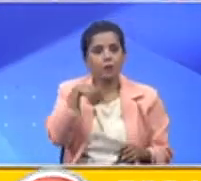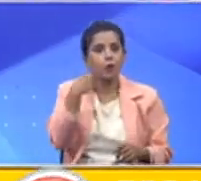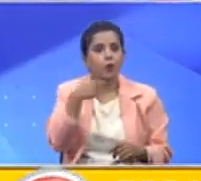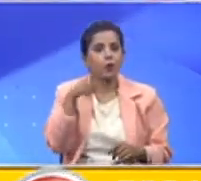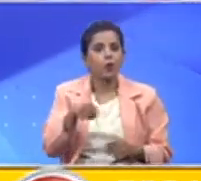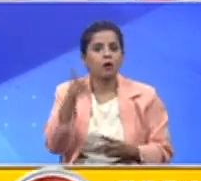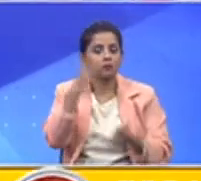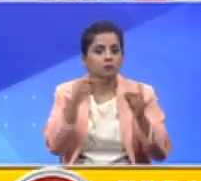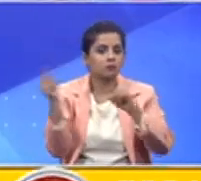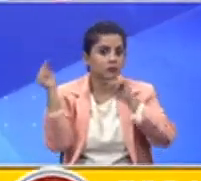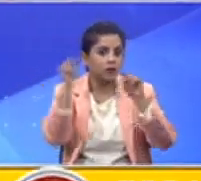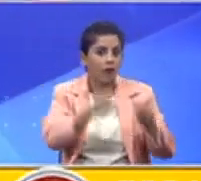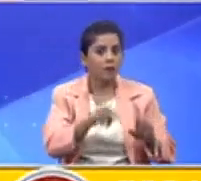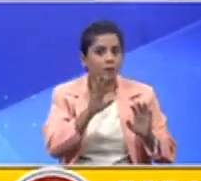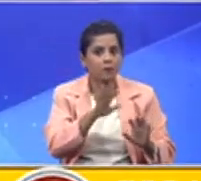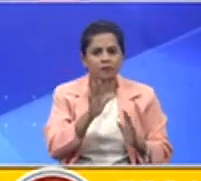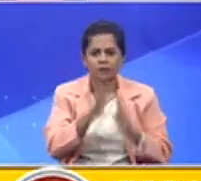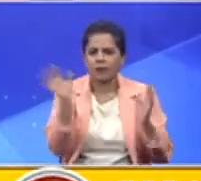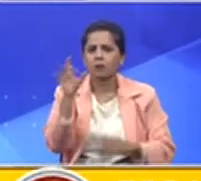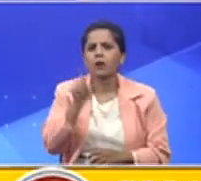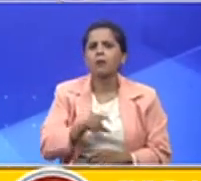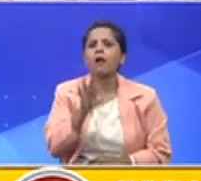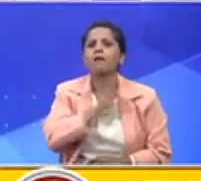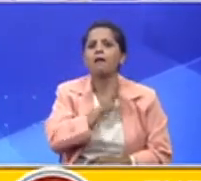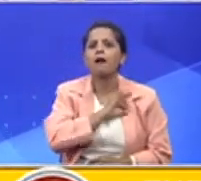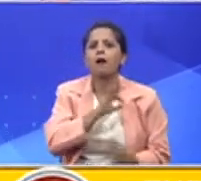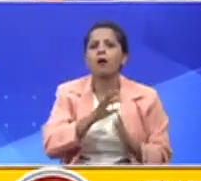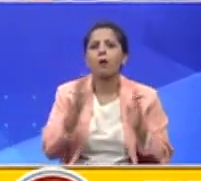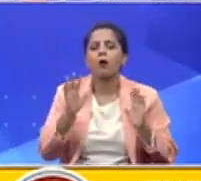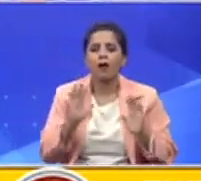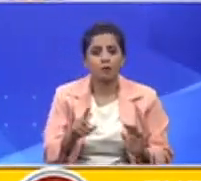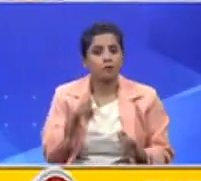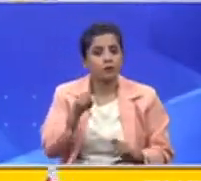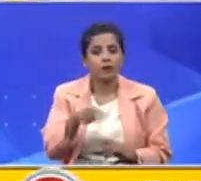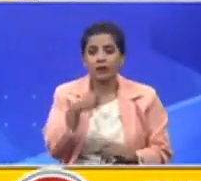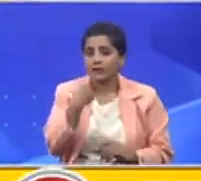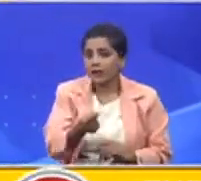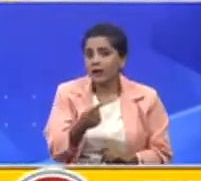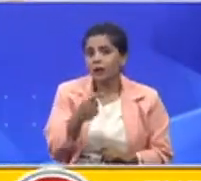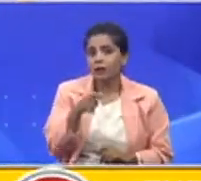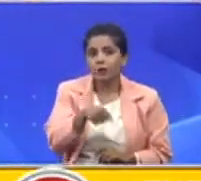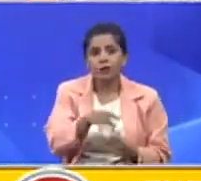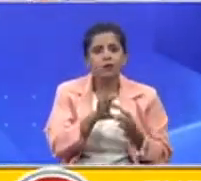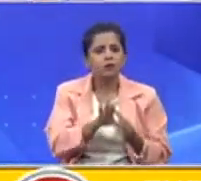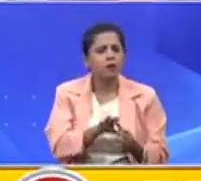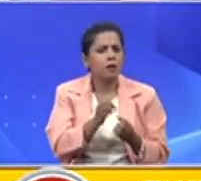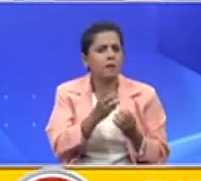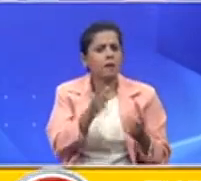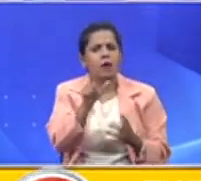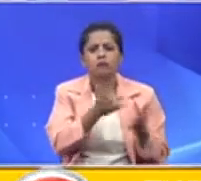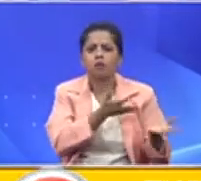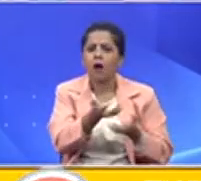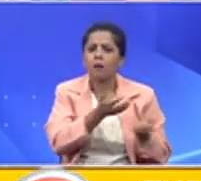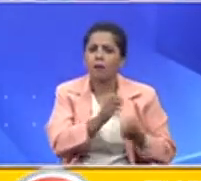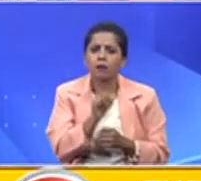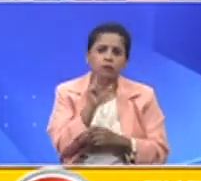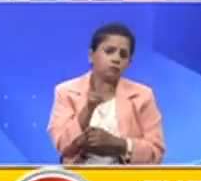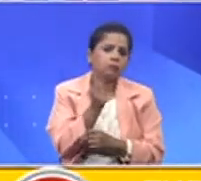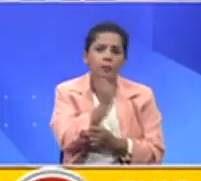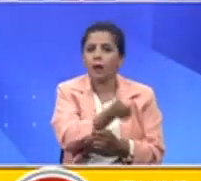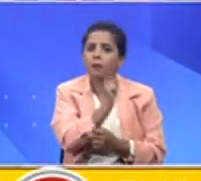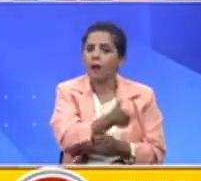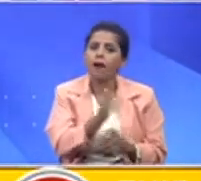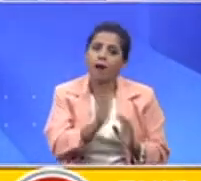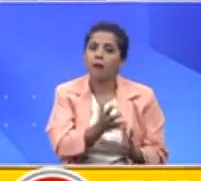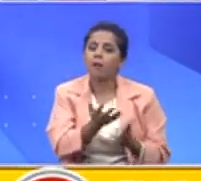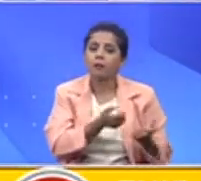वाले तिर्थ्यात्री काफी पसंद कर रहे हैं और इसे अच्छे दामों पर खरीद भी रहे हैं